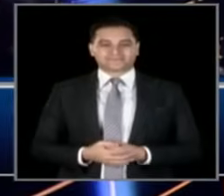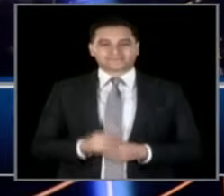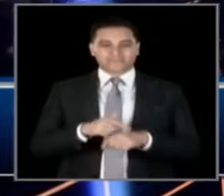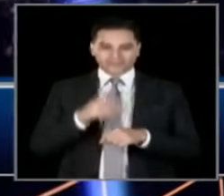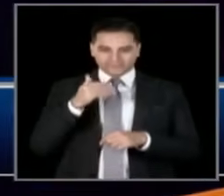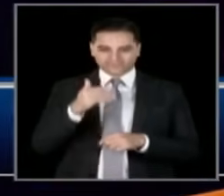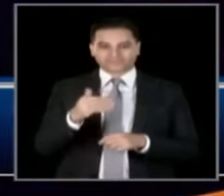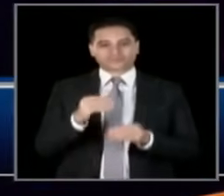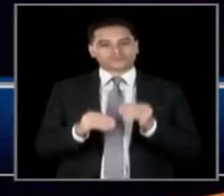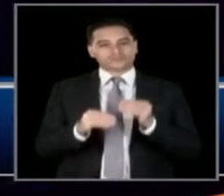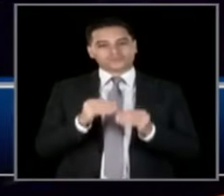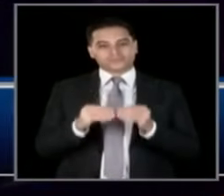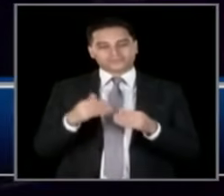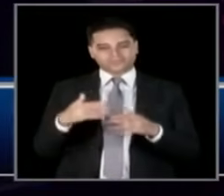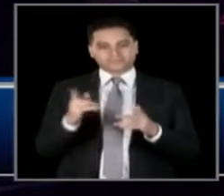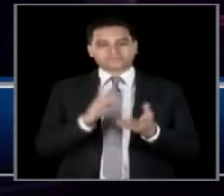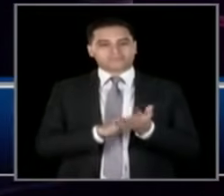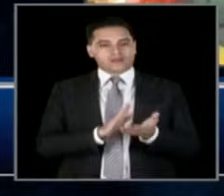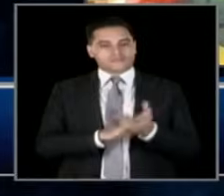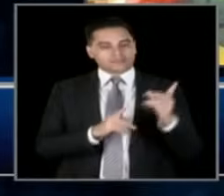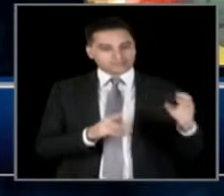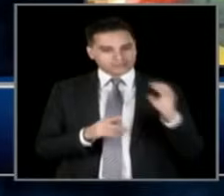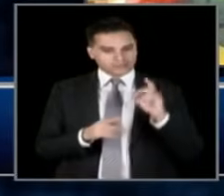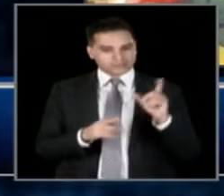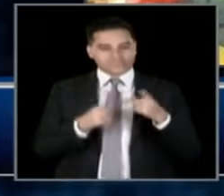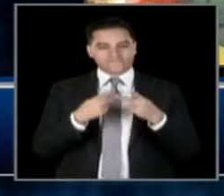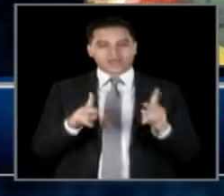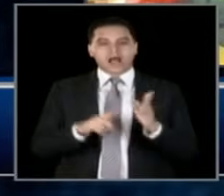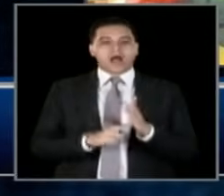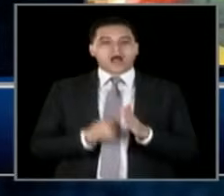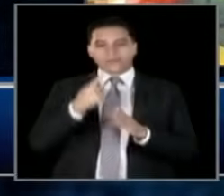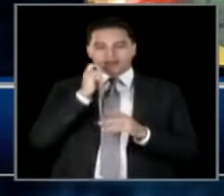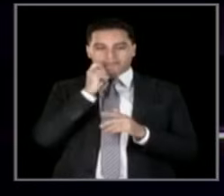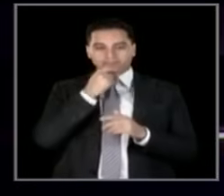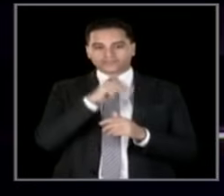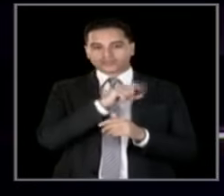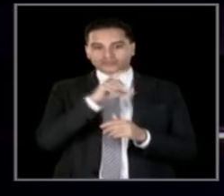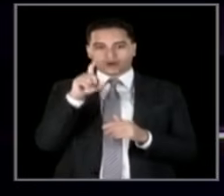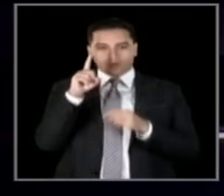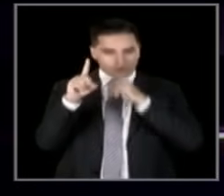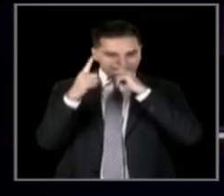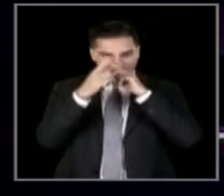اتأخرت يا جولي، برافو عليك. اتعقدت أول جلسة في يناير